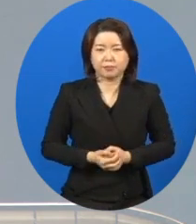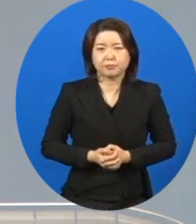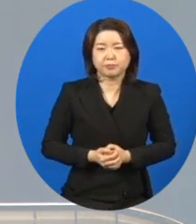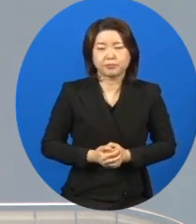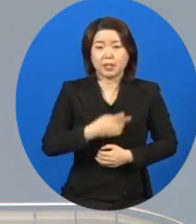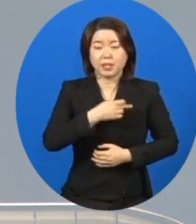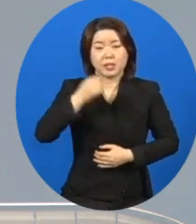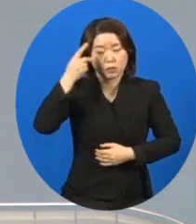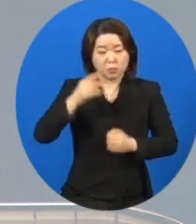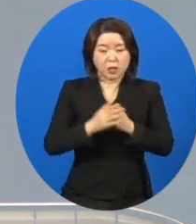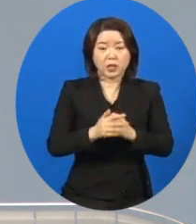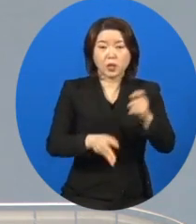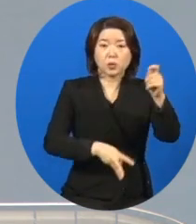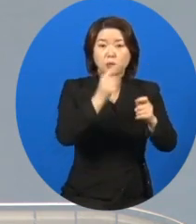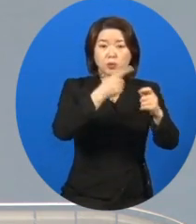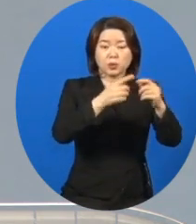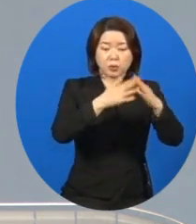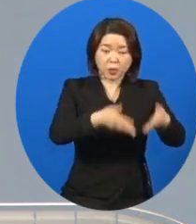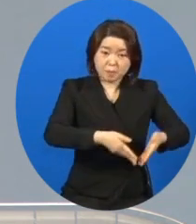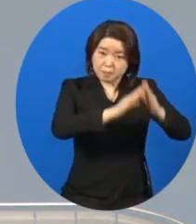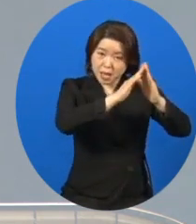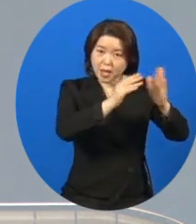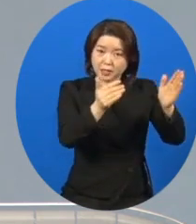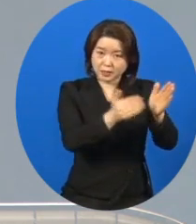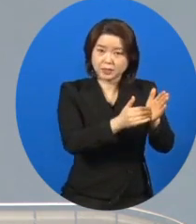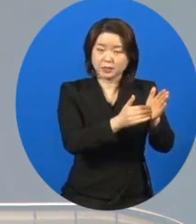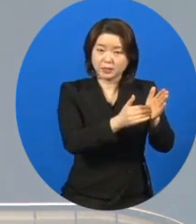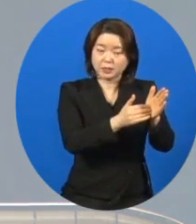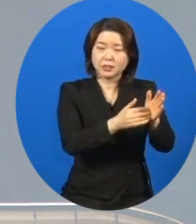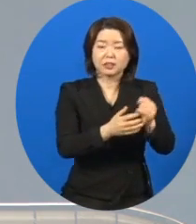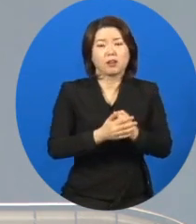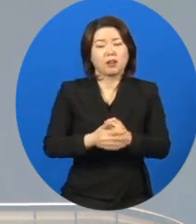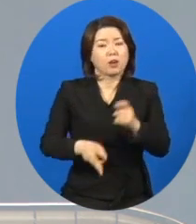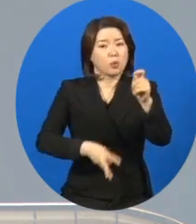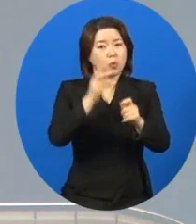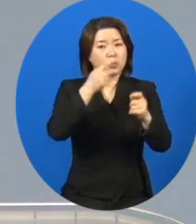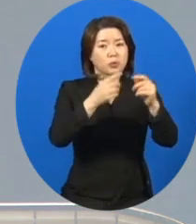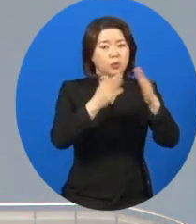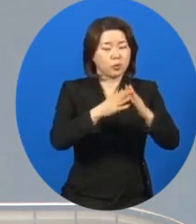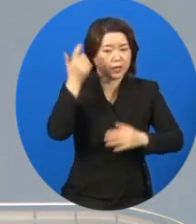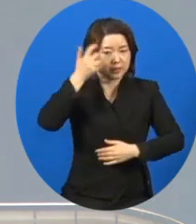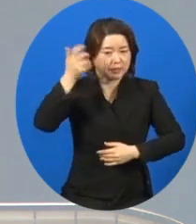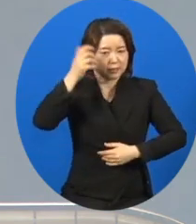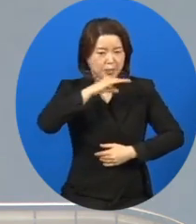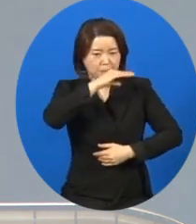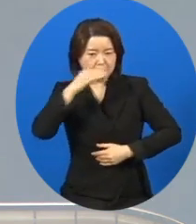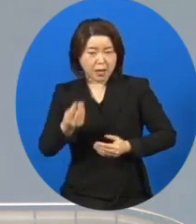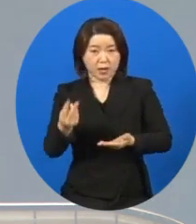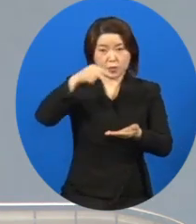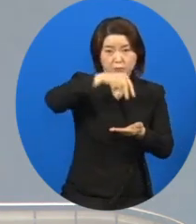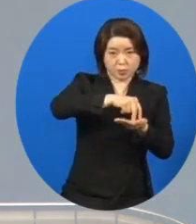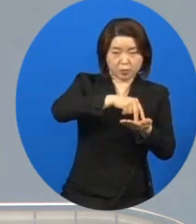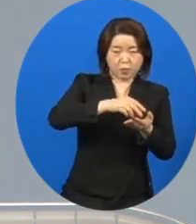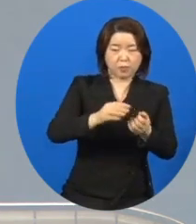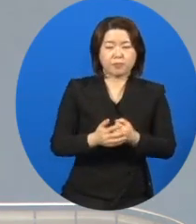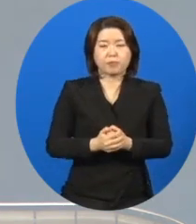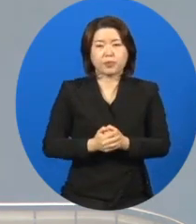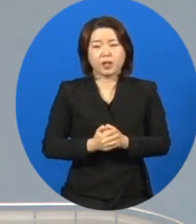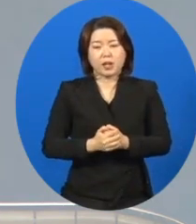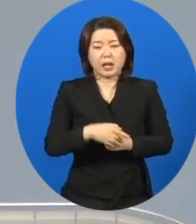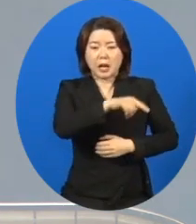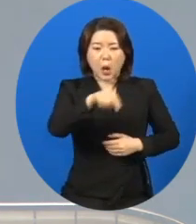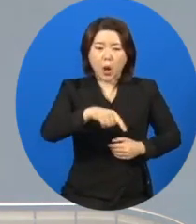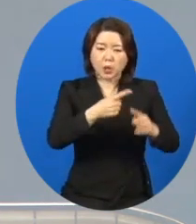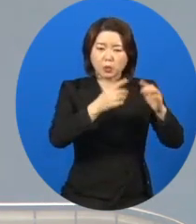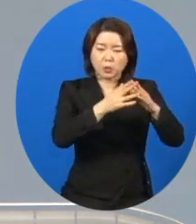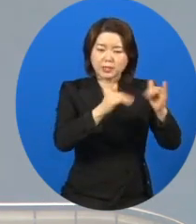사도 바울이 고린도 교회를 개척했기 때문에 고린도 교회가 영적으로 바로 서고 고린도 교인들이 믿음 안에